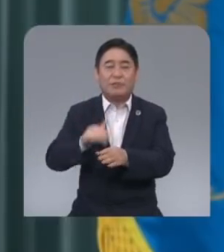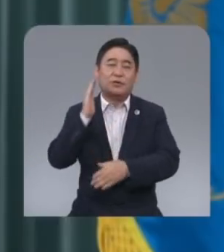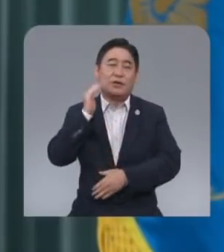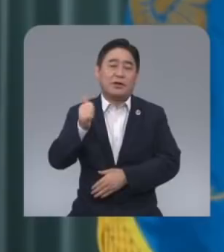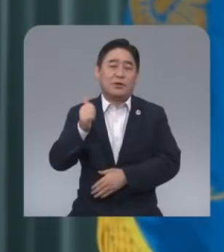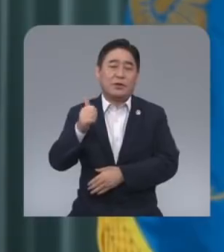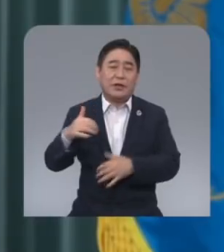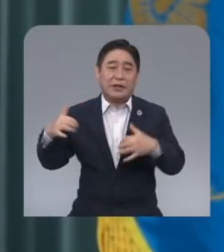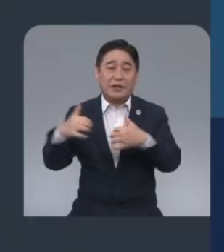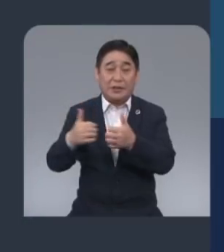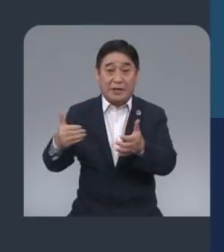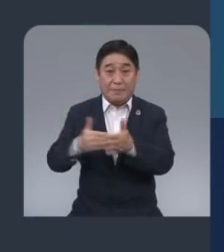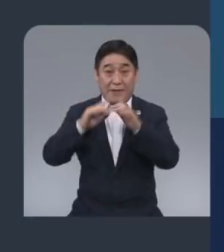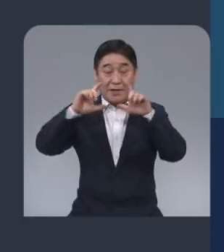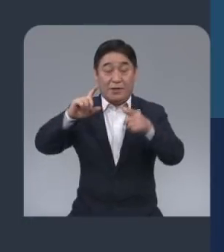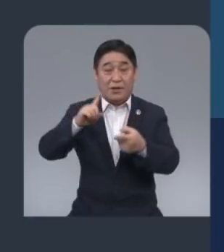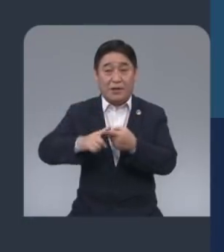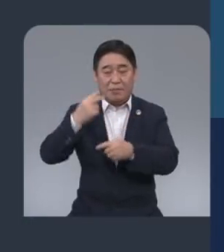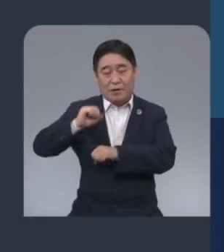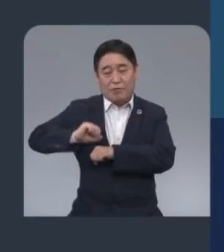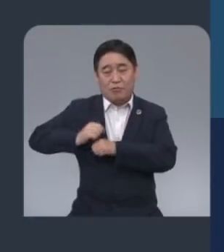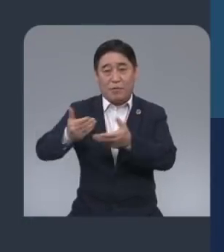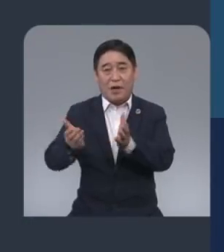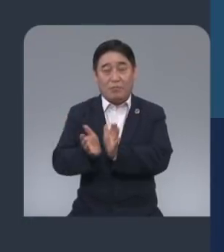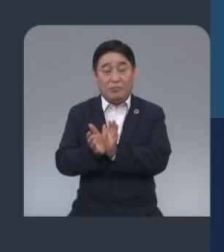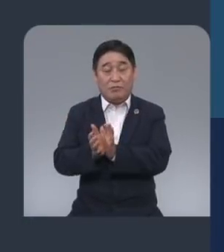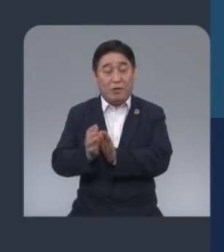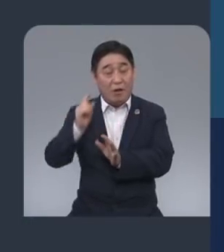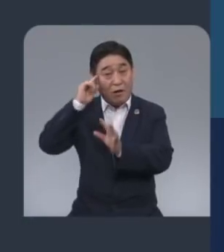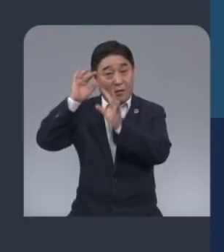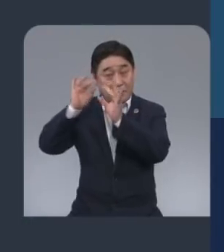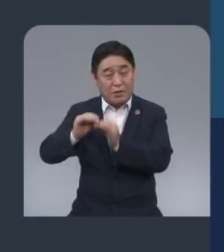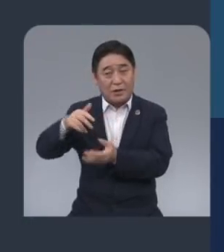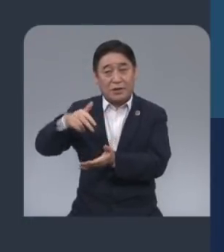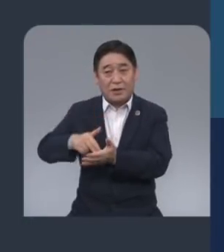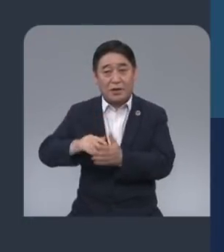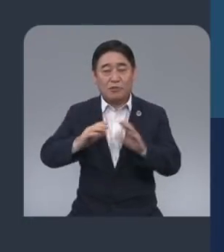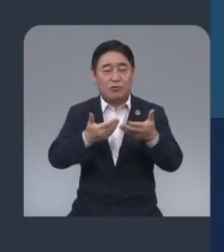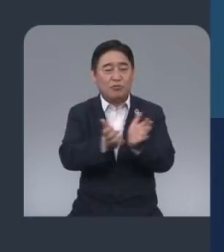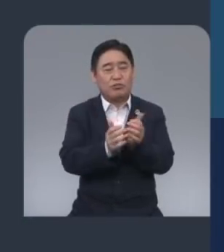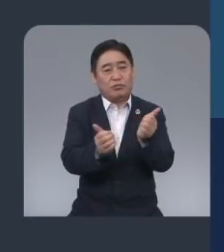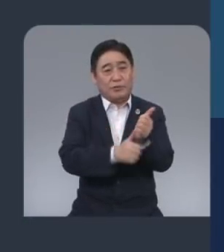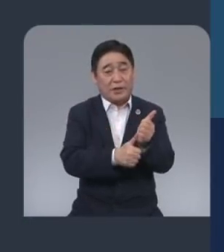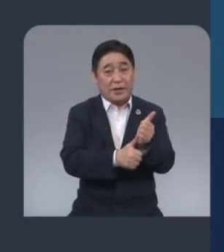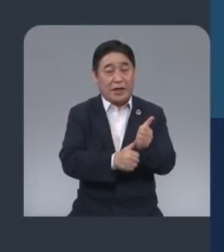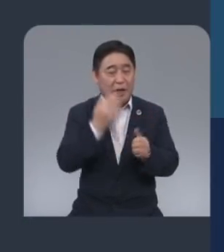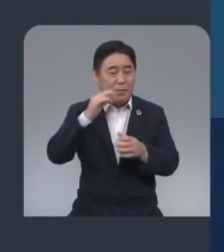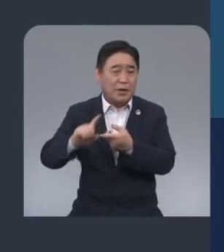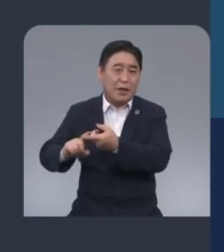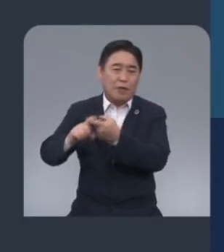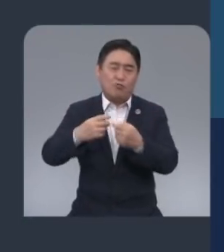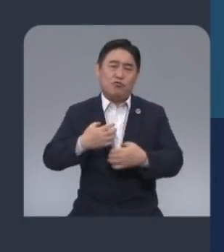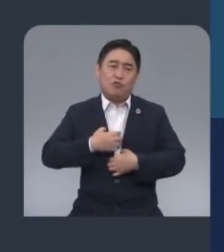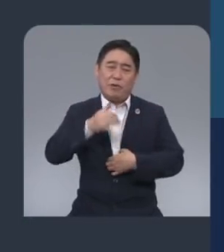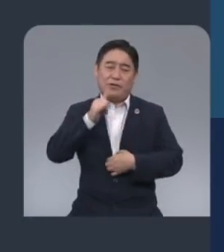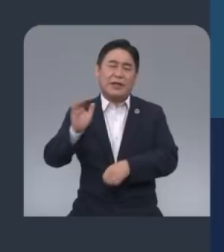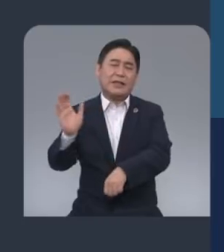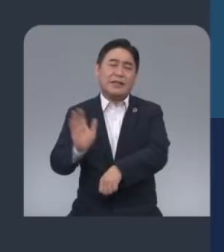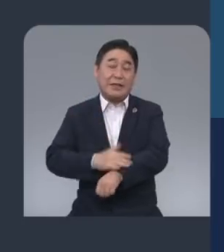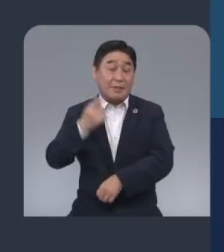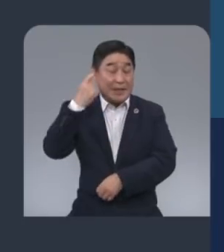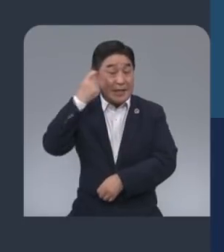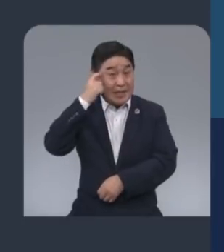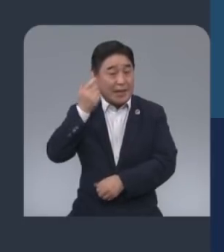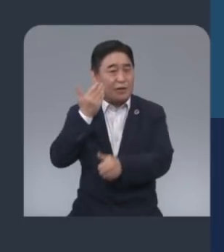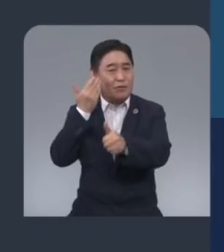대통령의 종전선언에 대해 미국 국방부는 열려 있다는 입장을, 국무부 부차관보는 한미동맹을 위험하게 할 수 있다는 잘못된